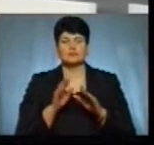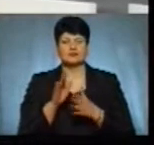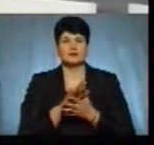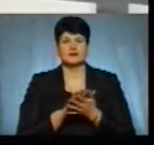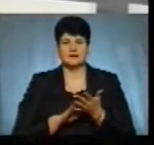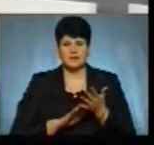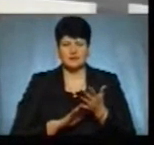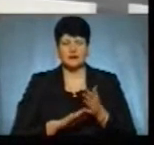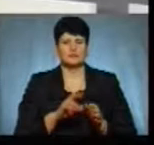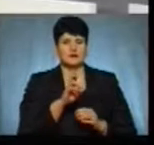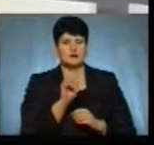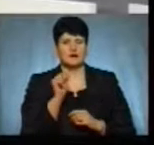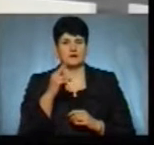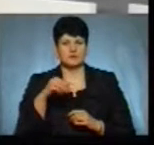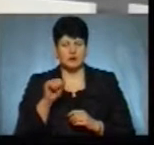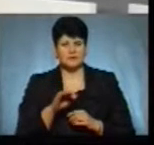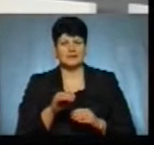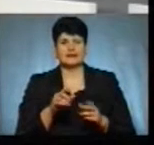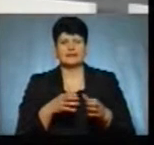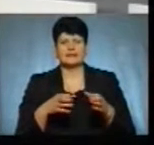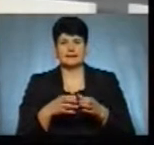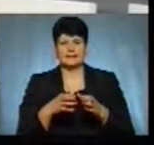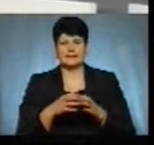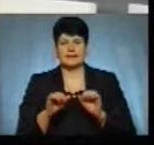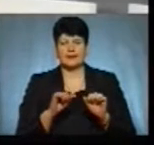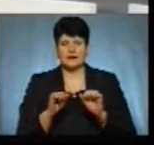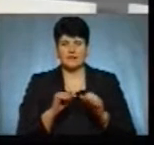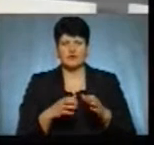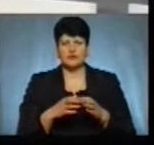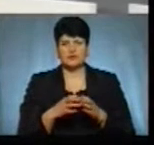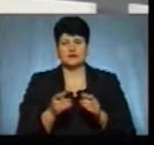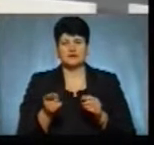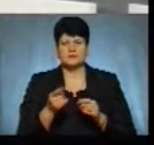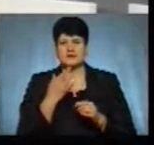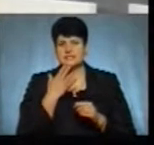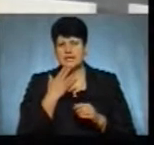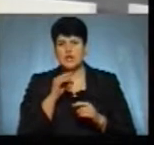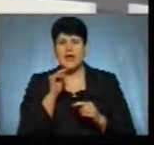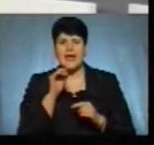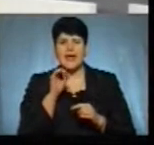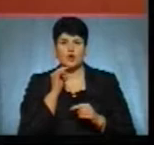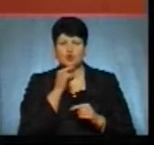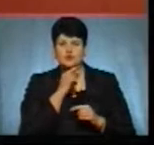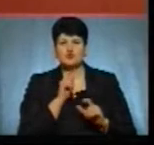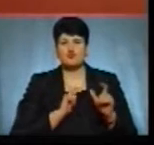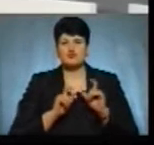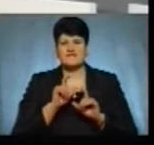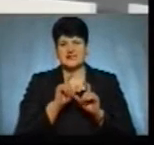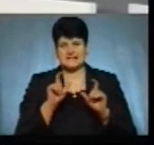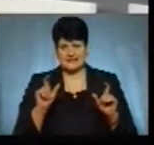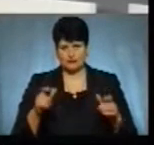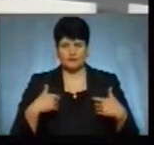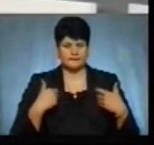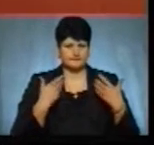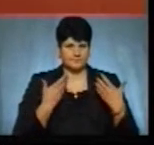Богданом Адамиком, доцентом, деканом факультету банківського бізнесу Тернопільського національного економічного університету. Вітаю вас.